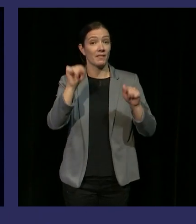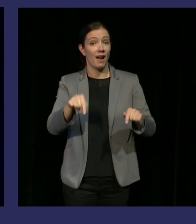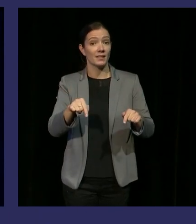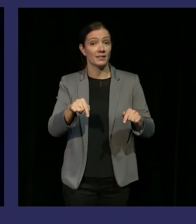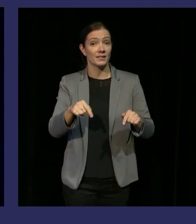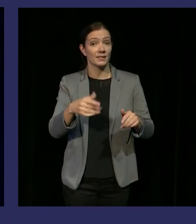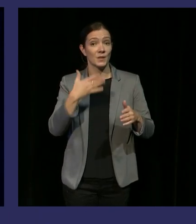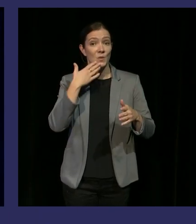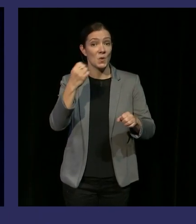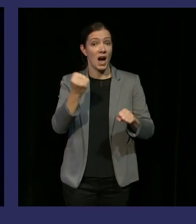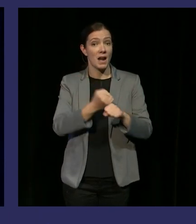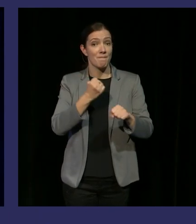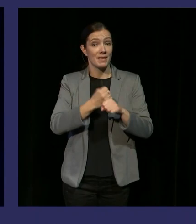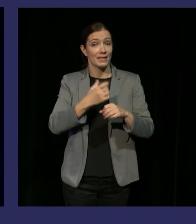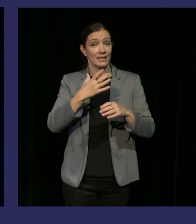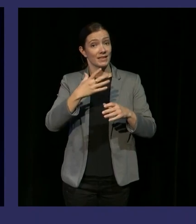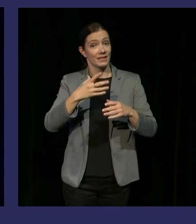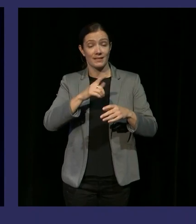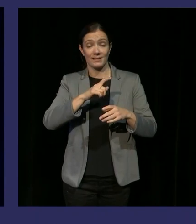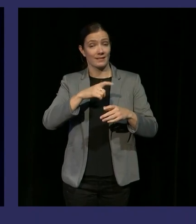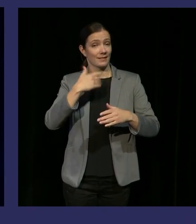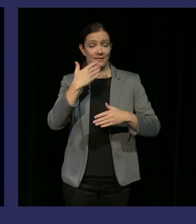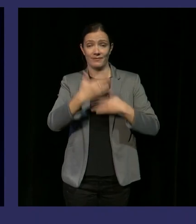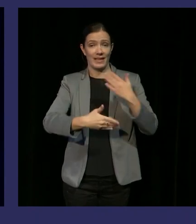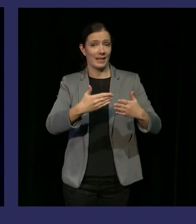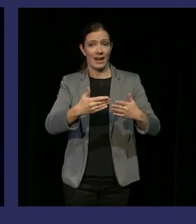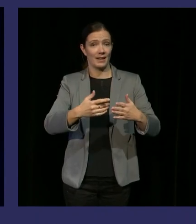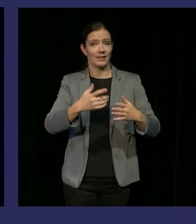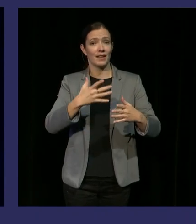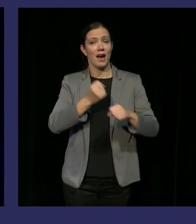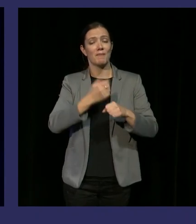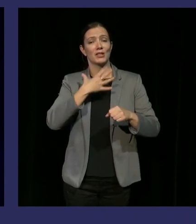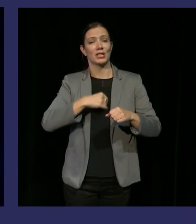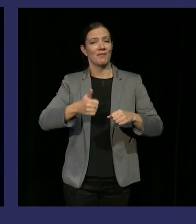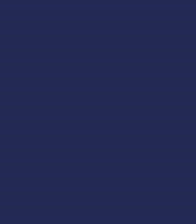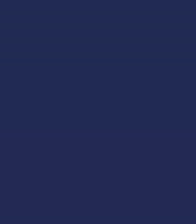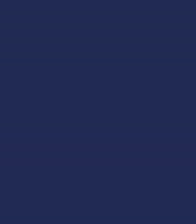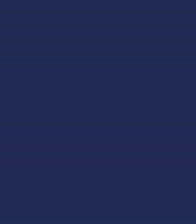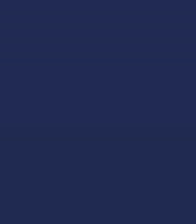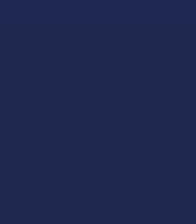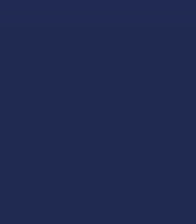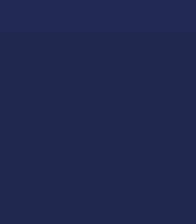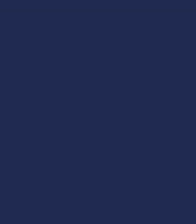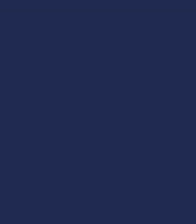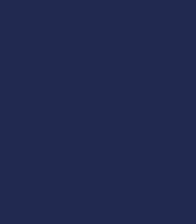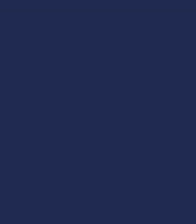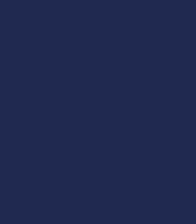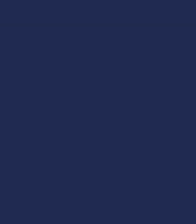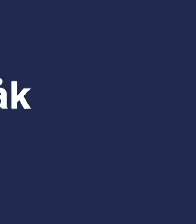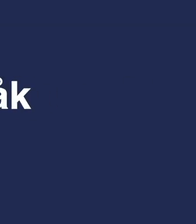og god arbeidslyst med viktig språkarbeid.